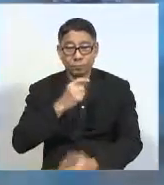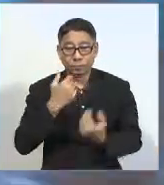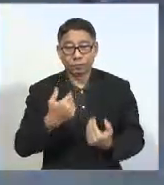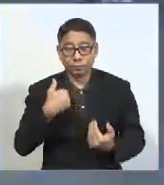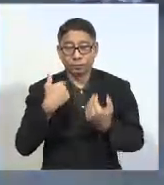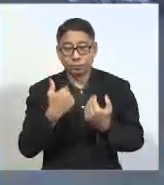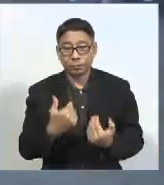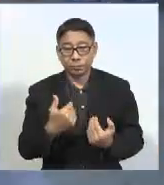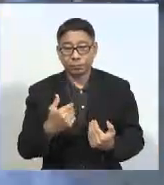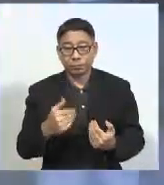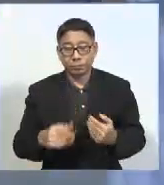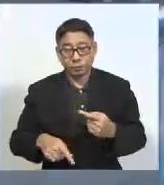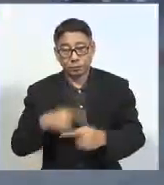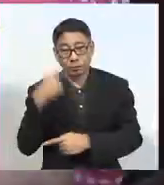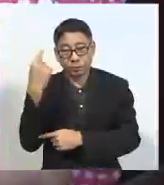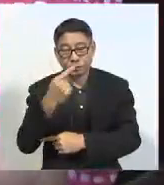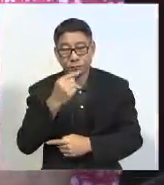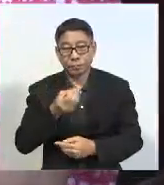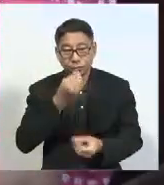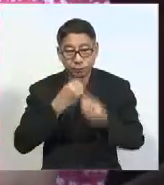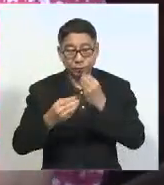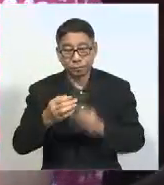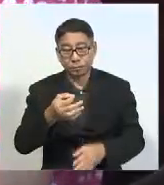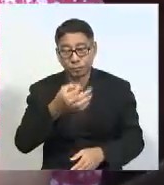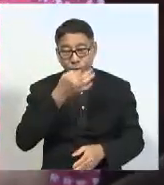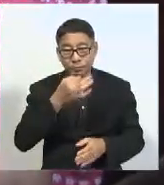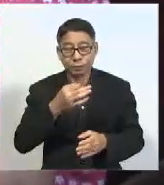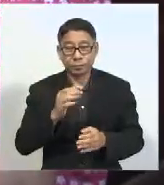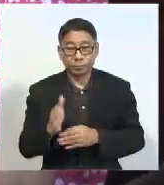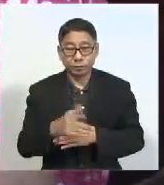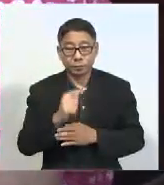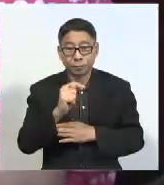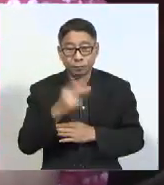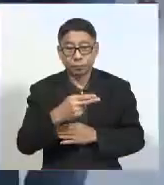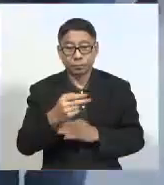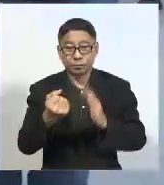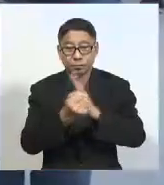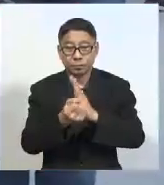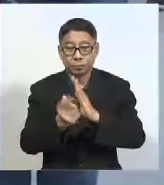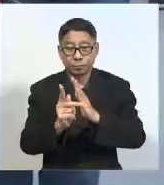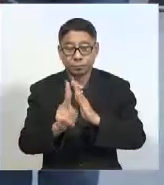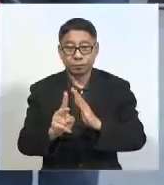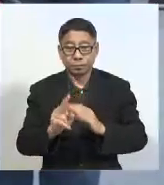ครไม่มีแพลนไปไหนก็ไปชิมปลาทูกันที่น ี่นะคะใกล้ๆนะคะสมุทรสาครขับรถออกไปไม่เกิน